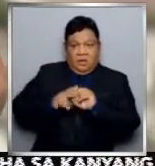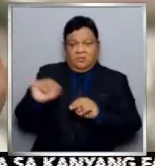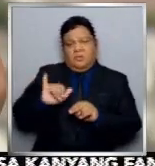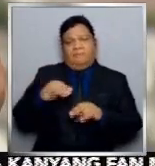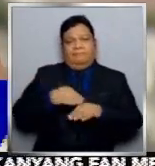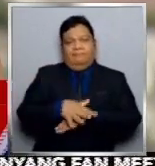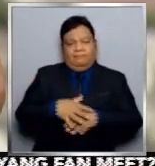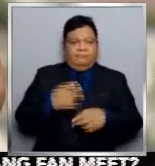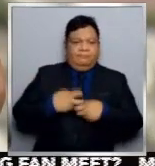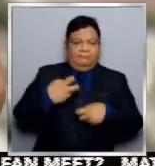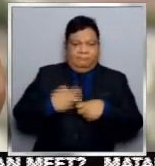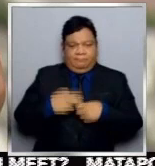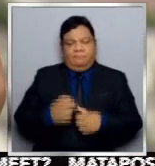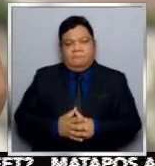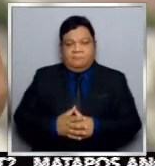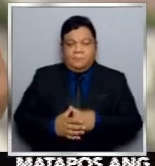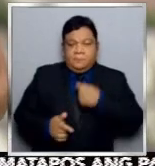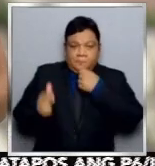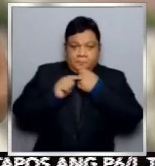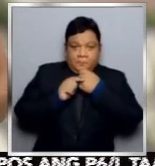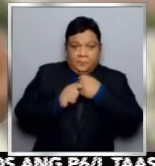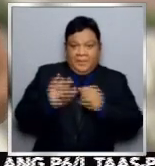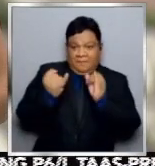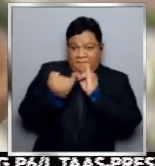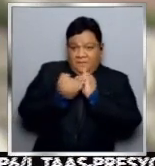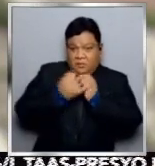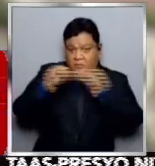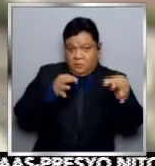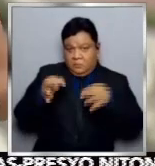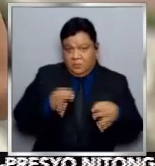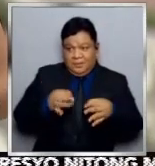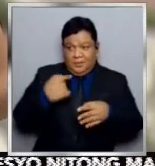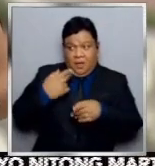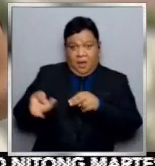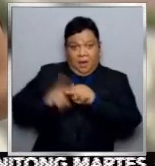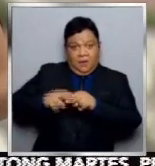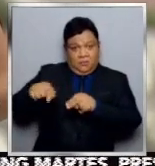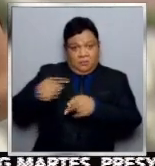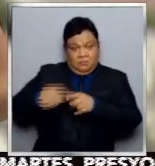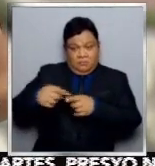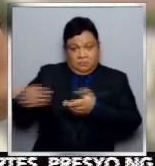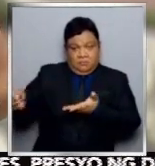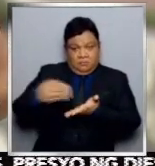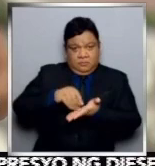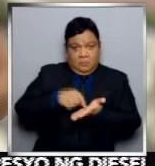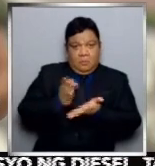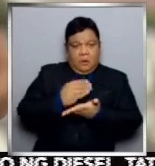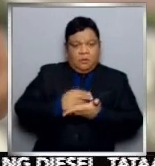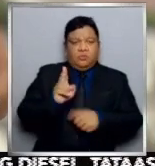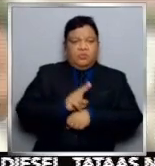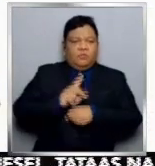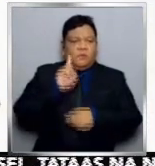sa PhilHealth, ang karagdagang pondo mula sa adjustment sa premium contribution ay gagamitin nila sa expansion at paglikha ng mga